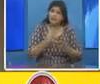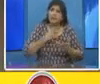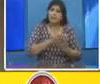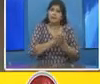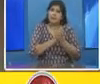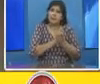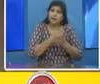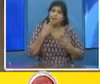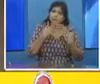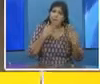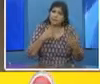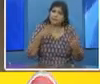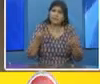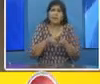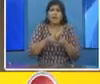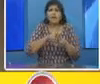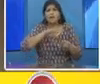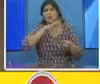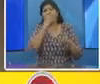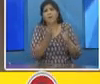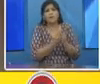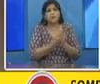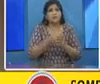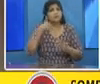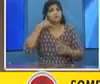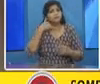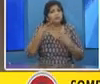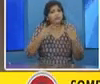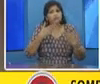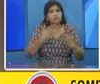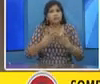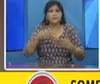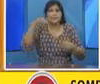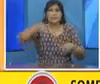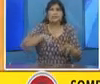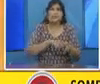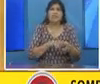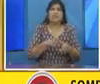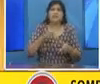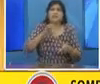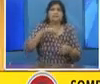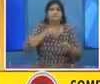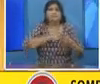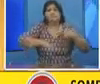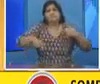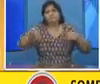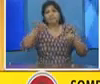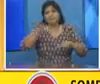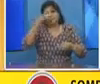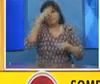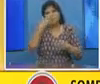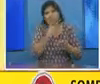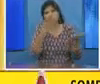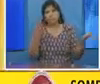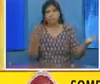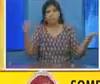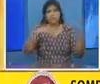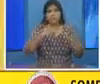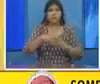से बात कर रहा है, कह रहा है ये साल अच्छा नहीं। कोई कह रहा